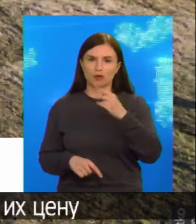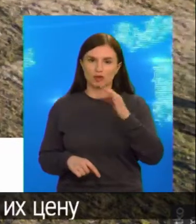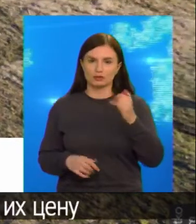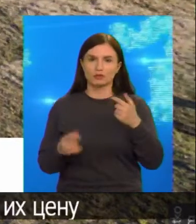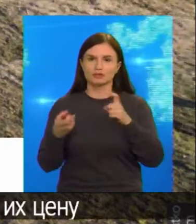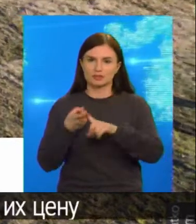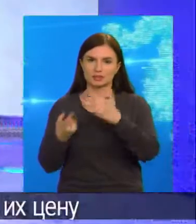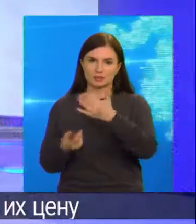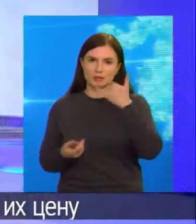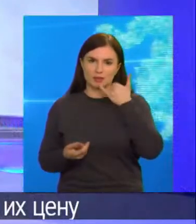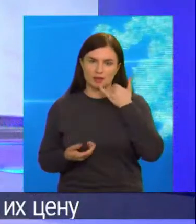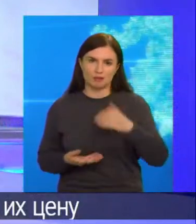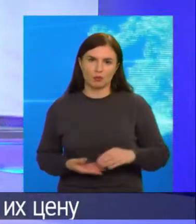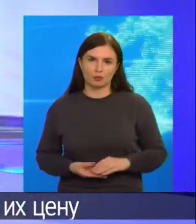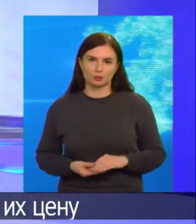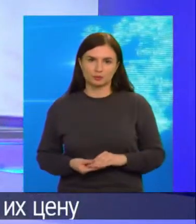телефону.